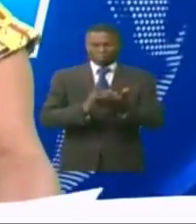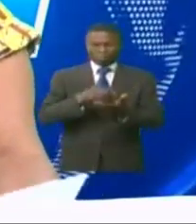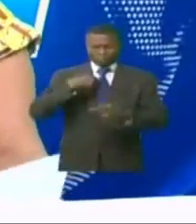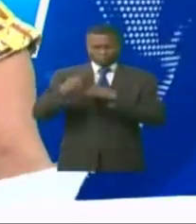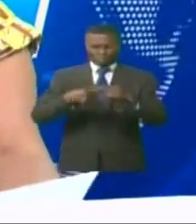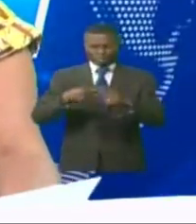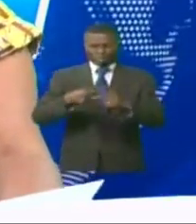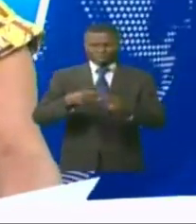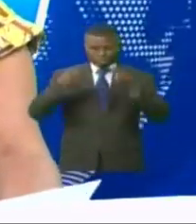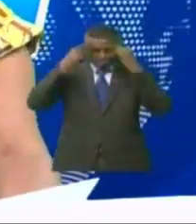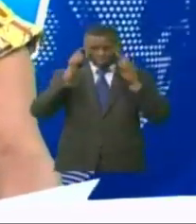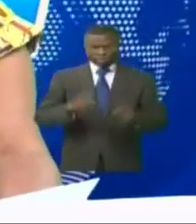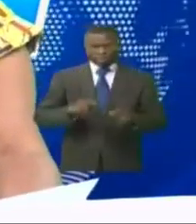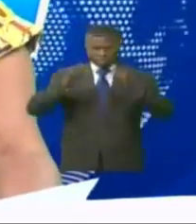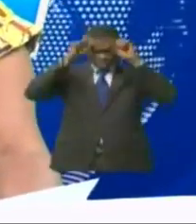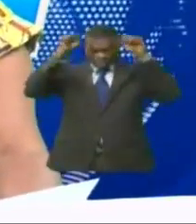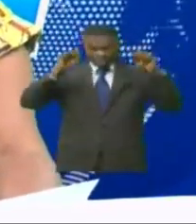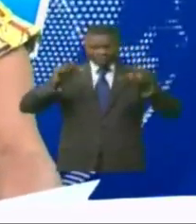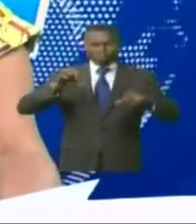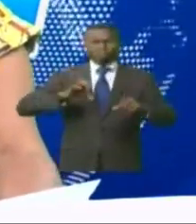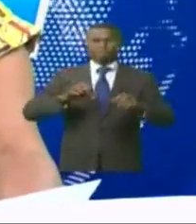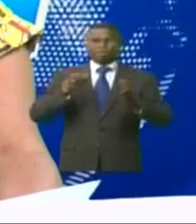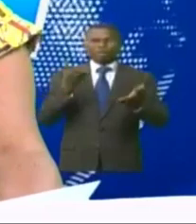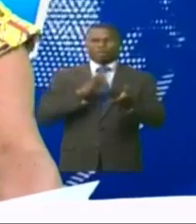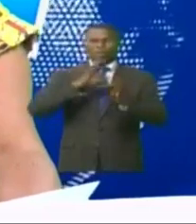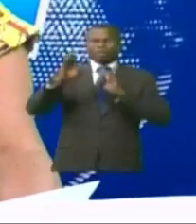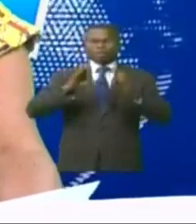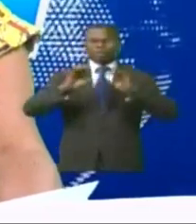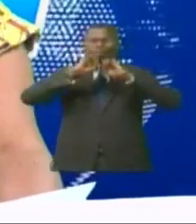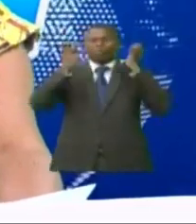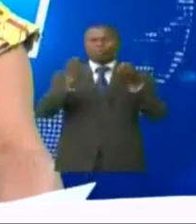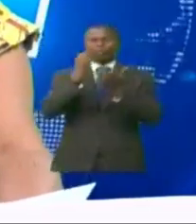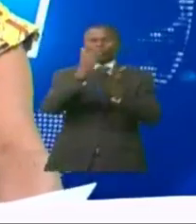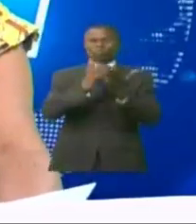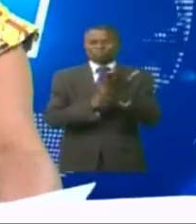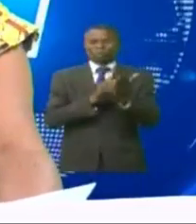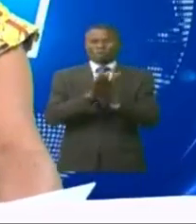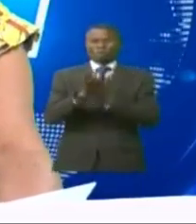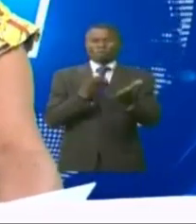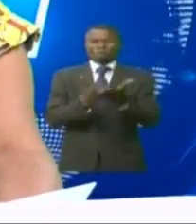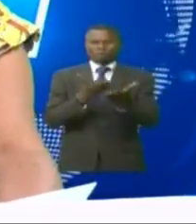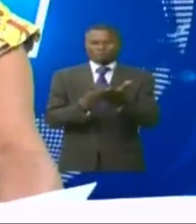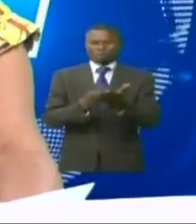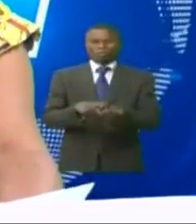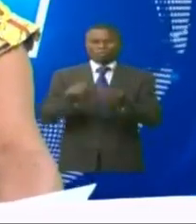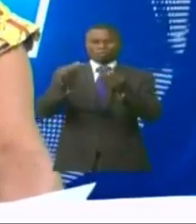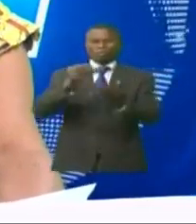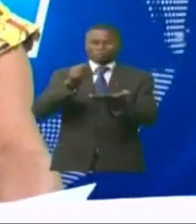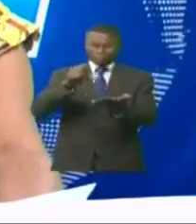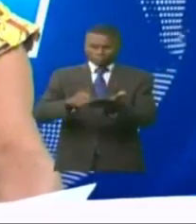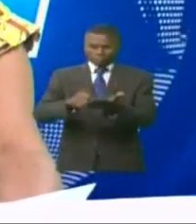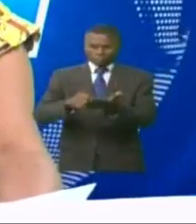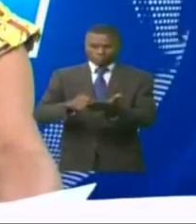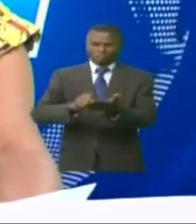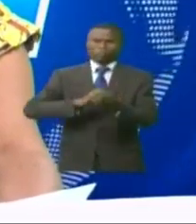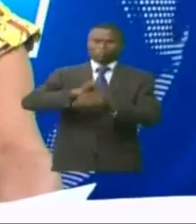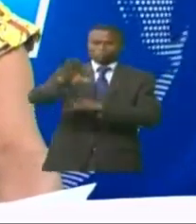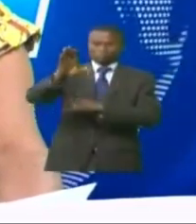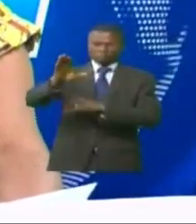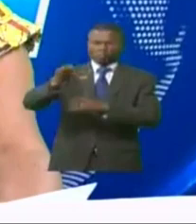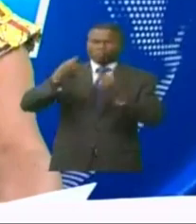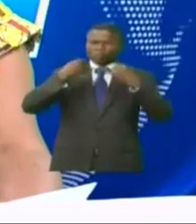de la diffusion du présent communiqué, les entreprises principales concernées seront notifiées par courrier et tenues